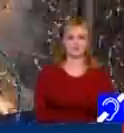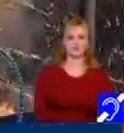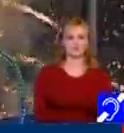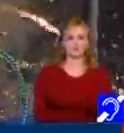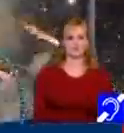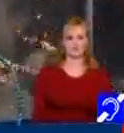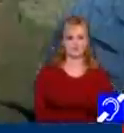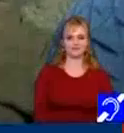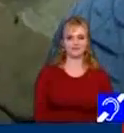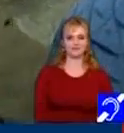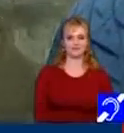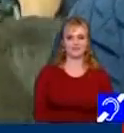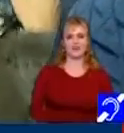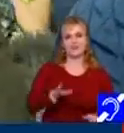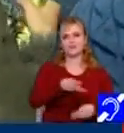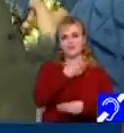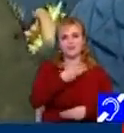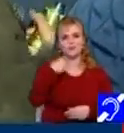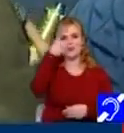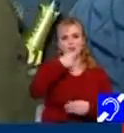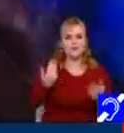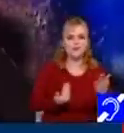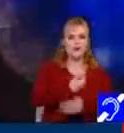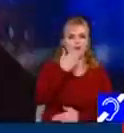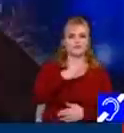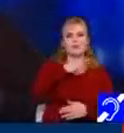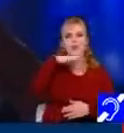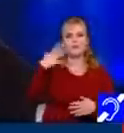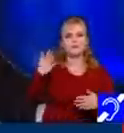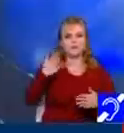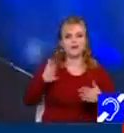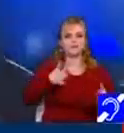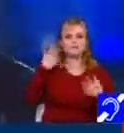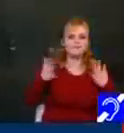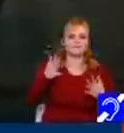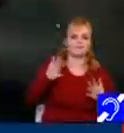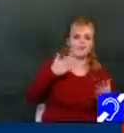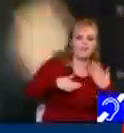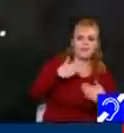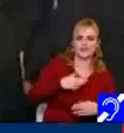Un an nou și cu multe bucurii și binecuvântați avem! O urare! Repede!